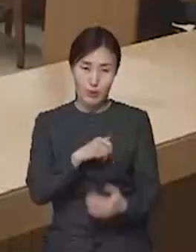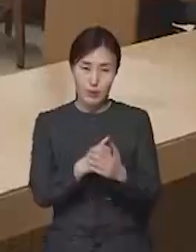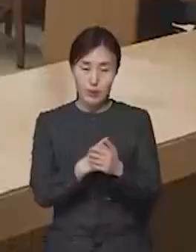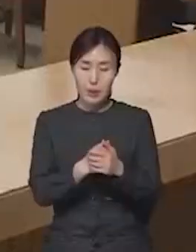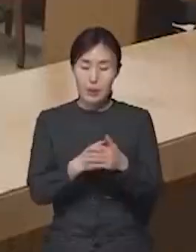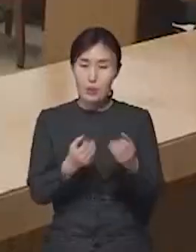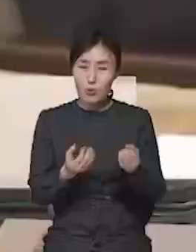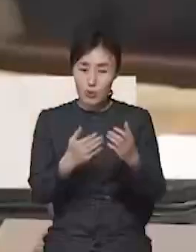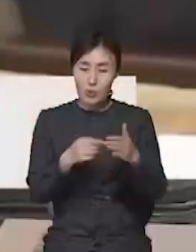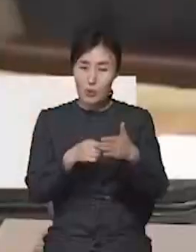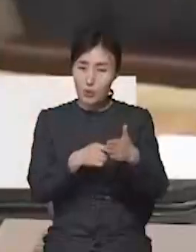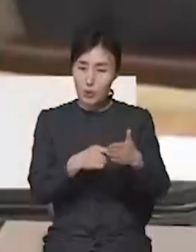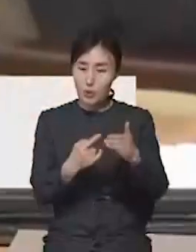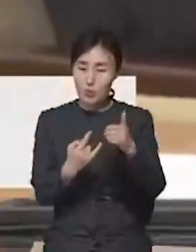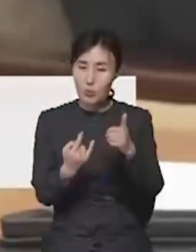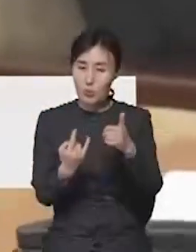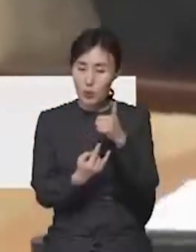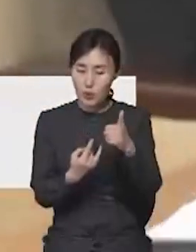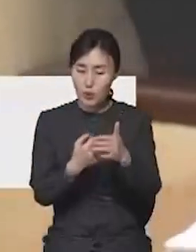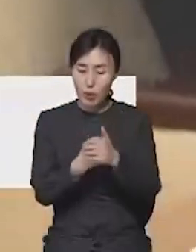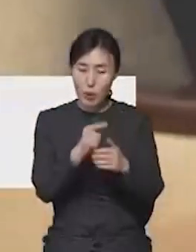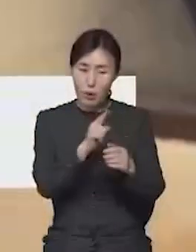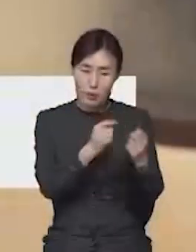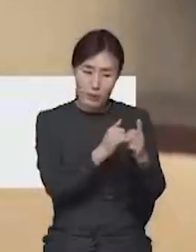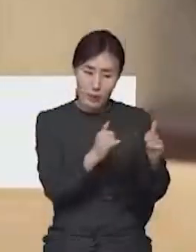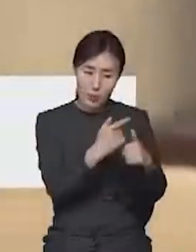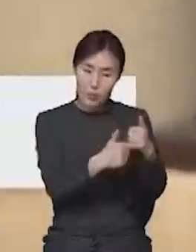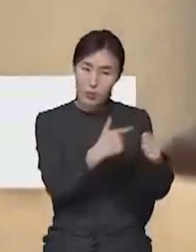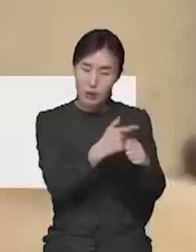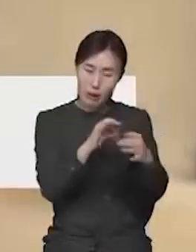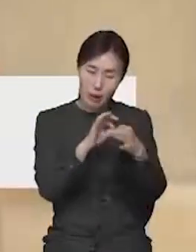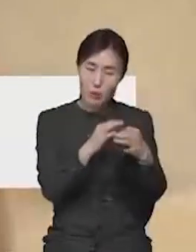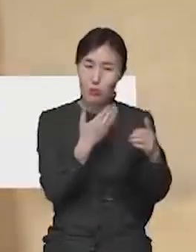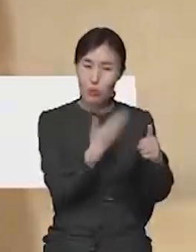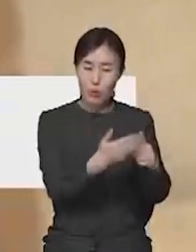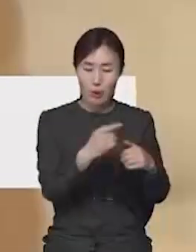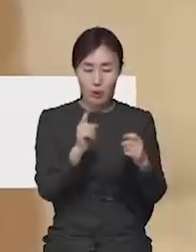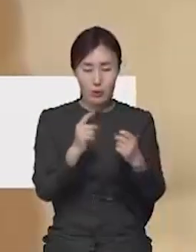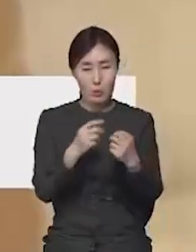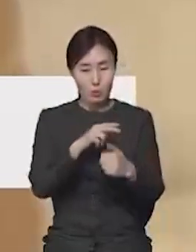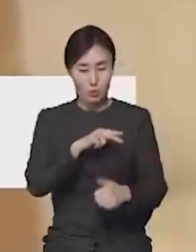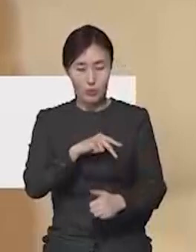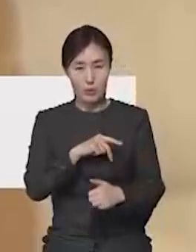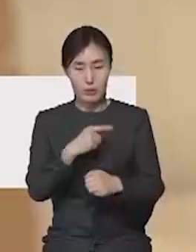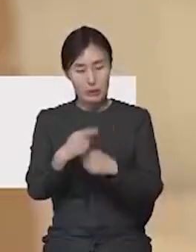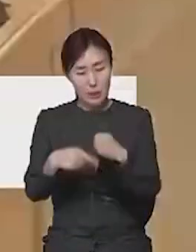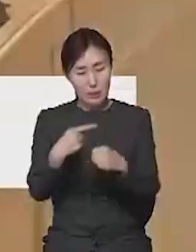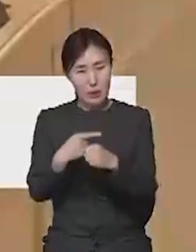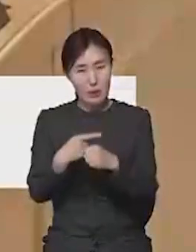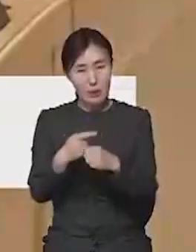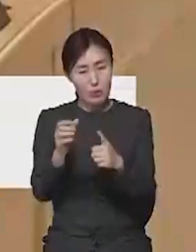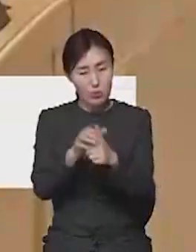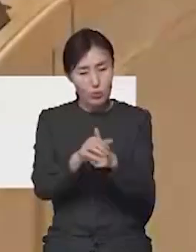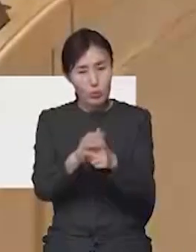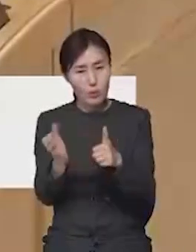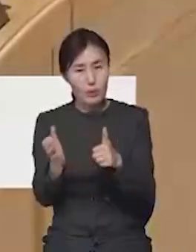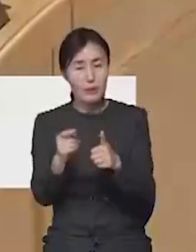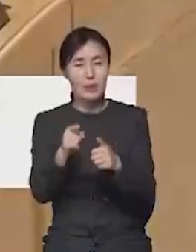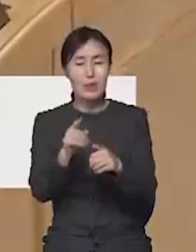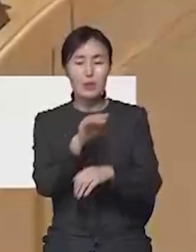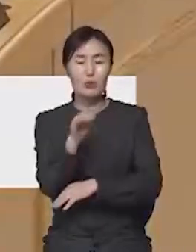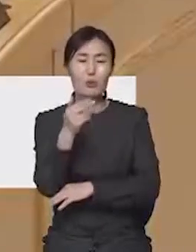목포시 축제 추진위원 중 어떤 이유는 6년이나 연임되고 다른 이유는 1년만에 해측되는 등의 기준 없는 시장에